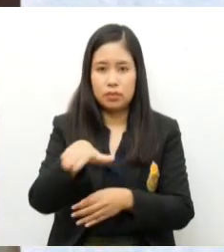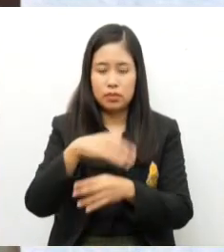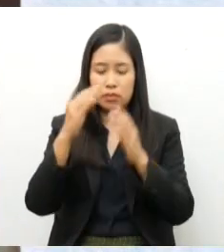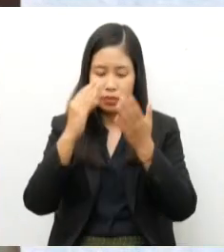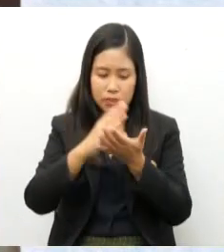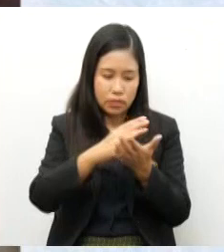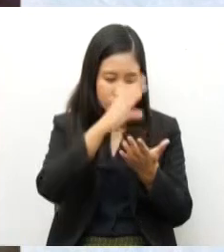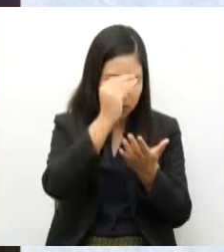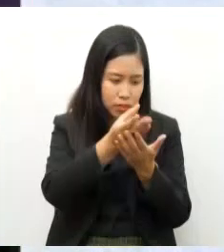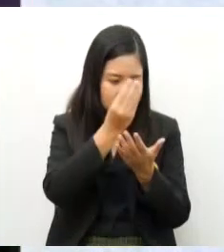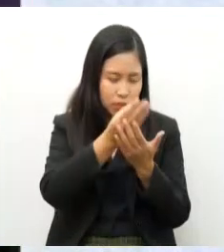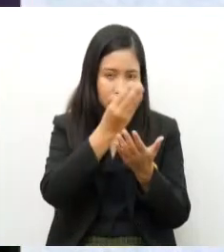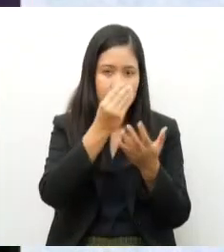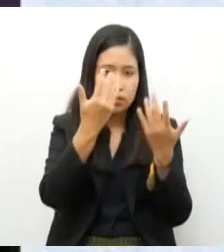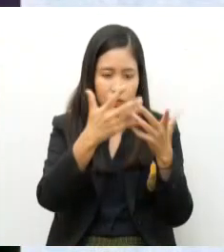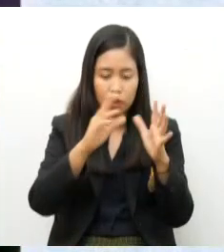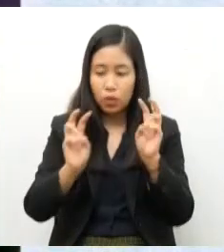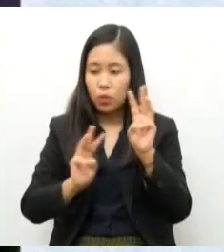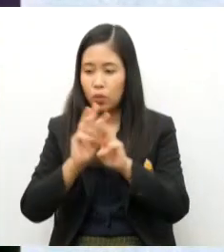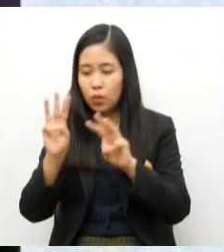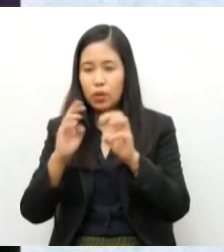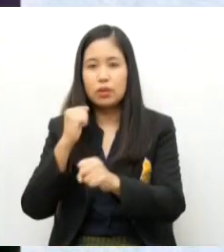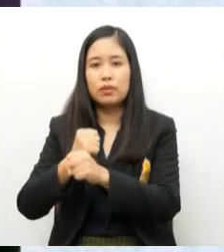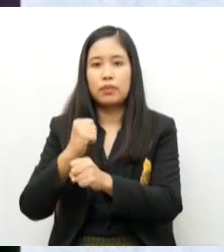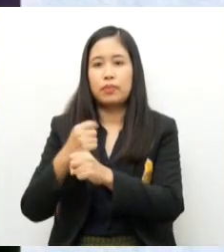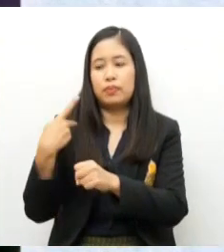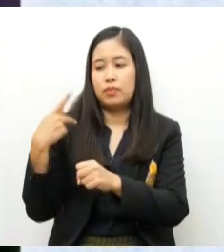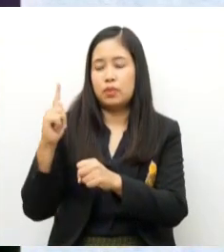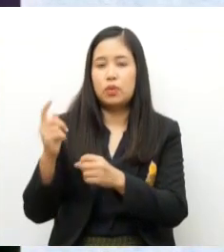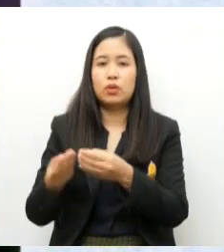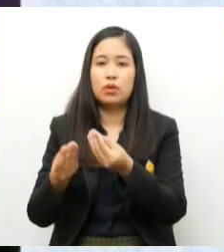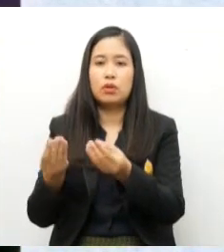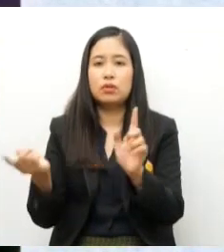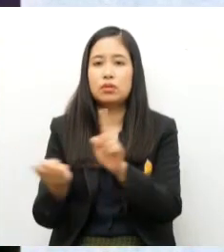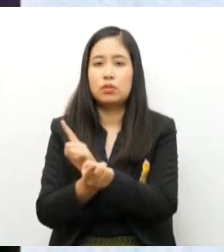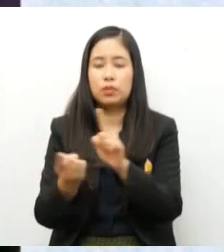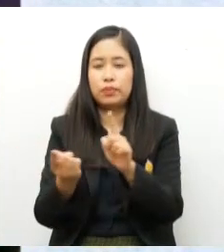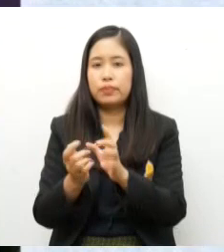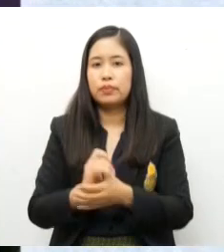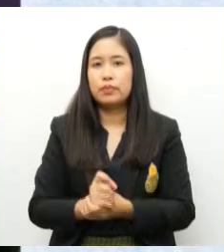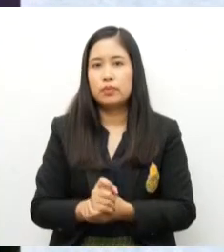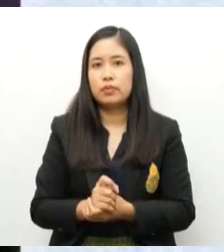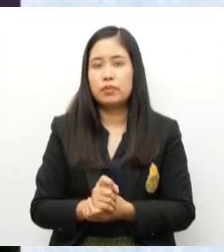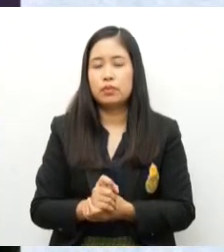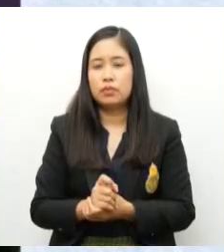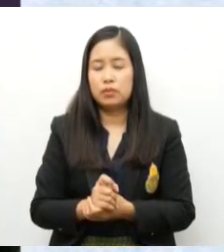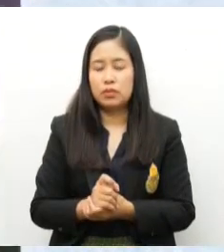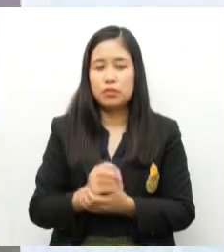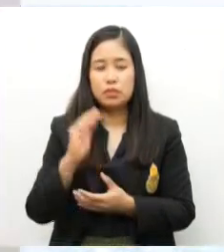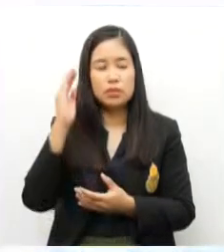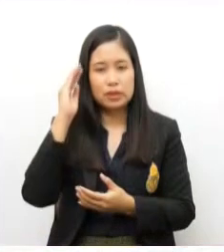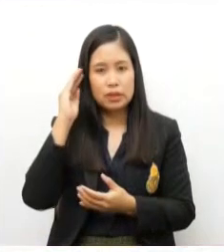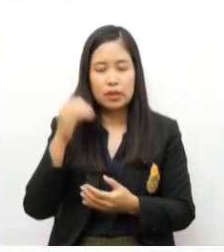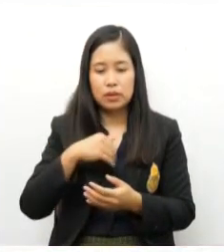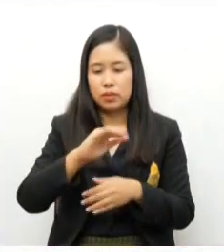สือแล้วเราเอาเวลาว่างไปทำประโยชน์ให้กับสังคมซึ่งผมคิดว่าสิ่งต่างๆเหล่านี้อยาก